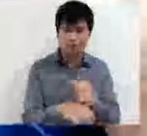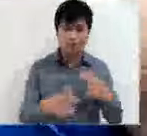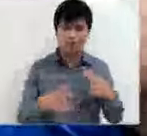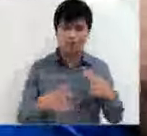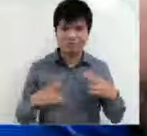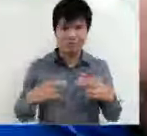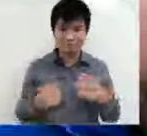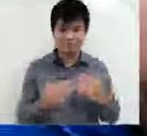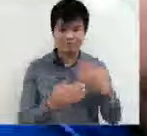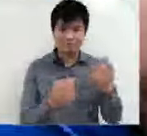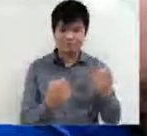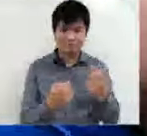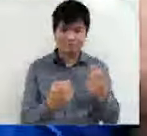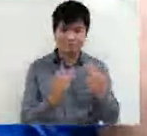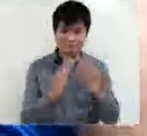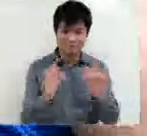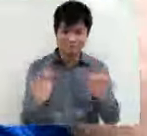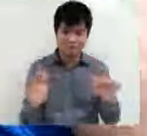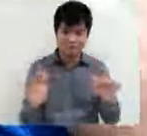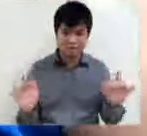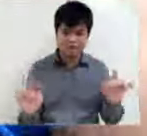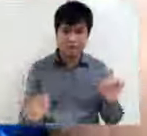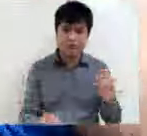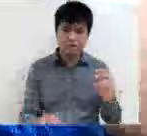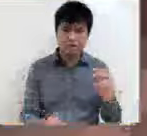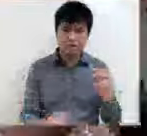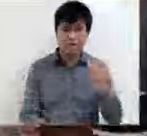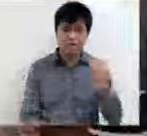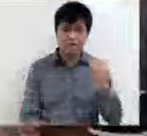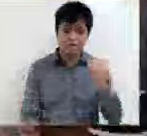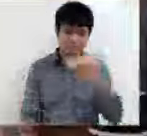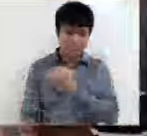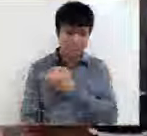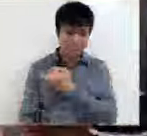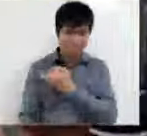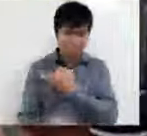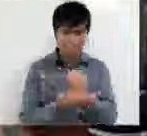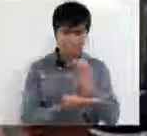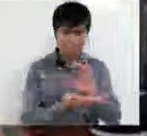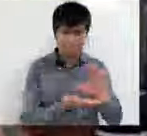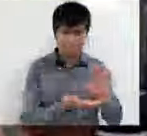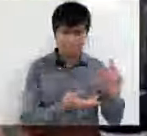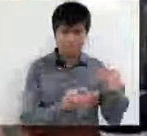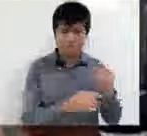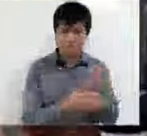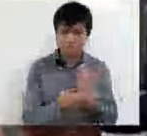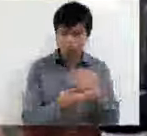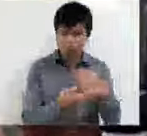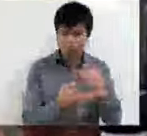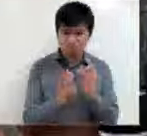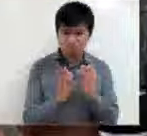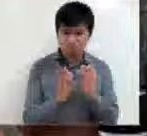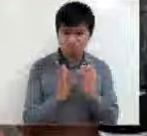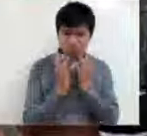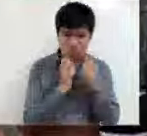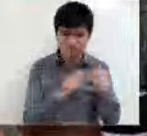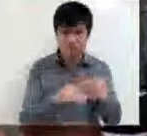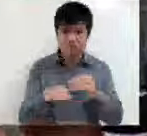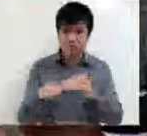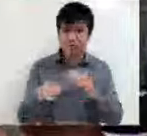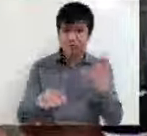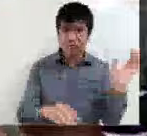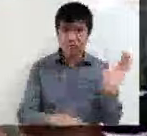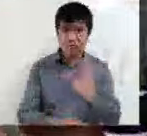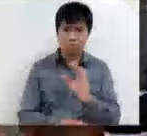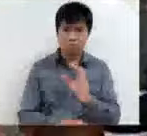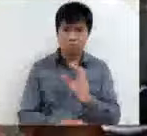makabudget. Kabudget ba? Mura-mura pa ngayon, di pa sikip. Malapit na ang Pasko, super traffic, mahirap sumakay, saka mahal ang